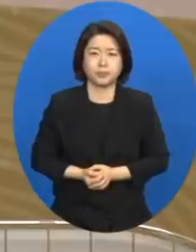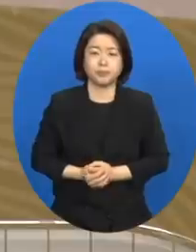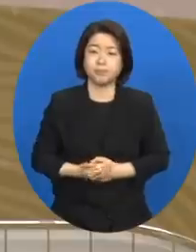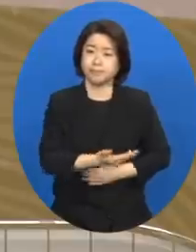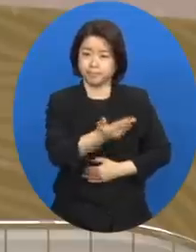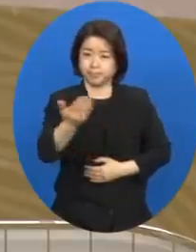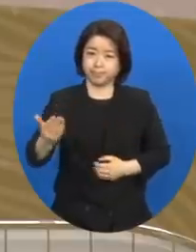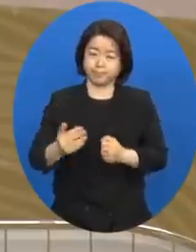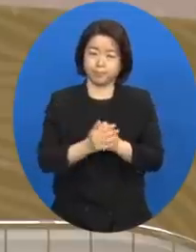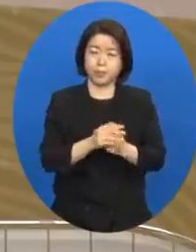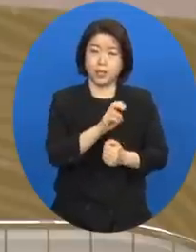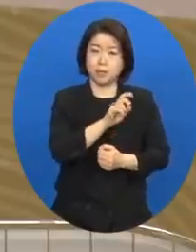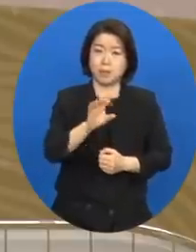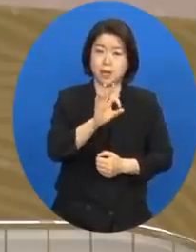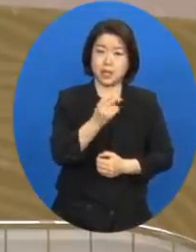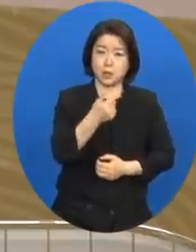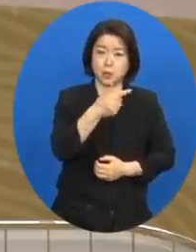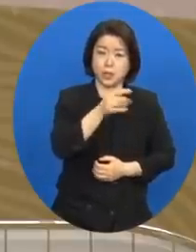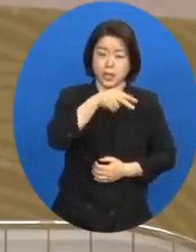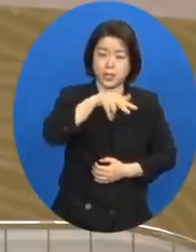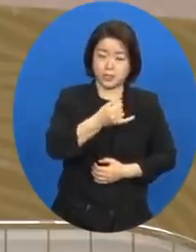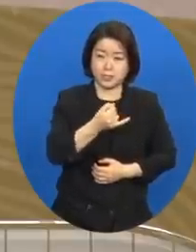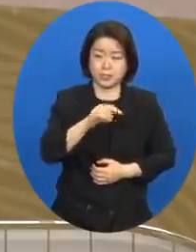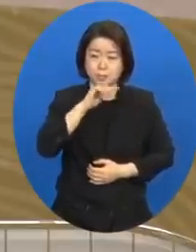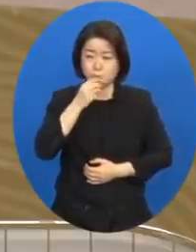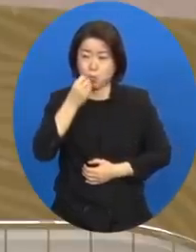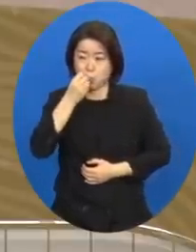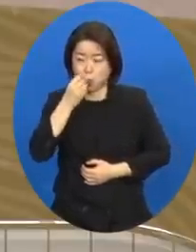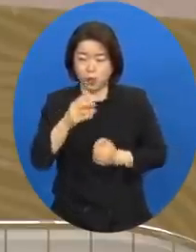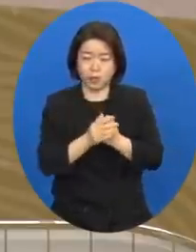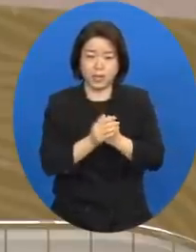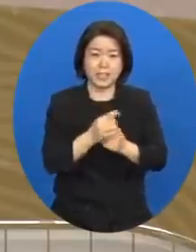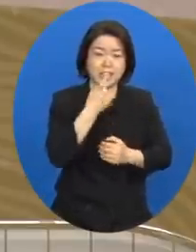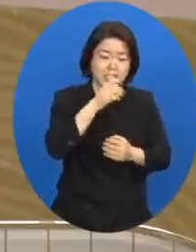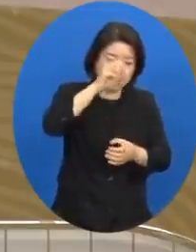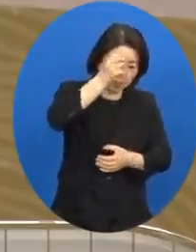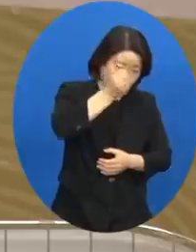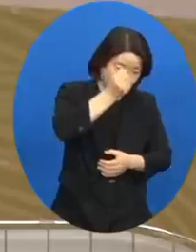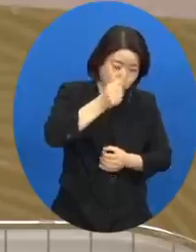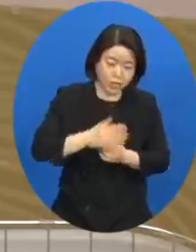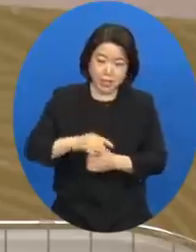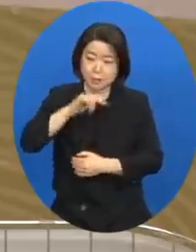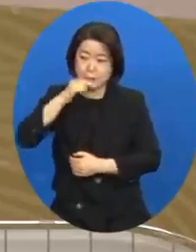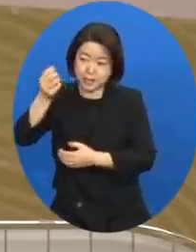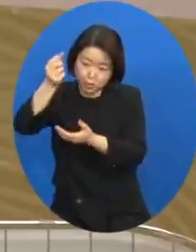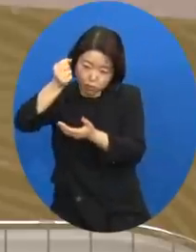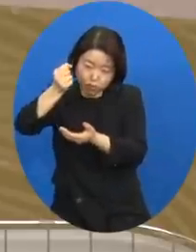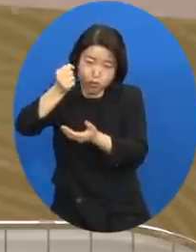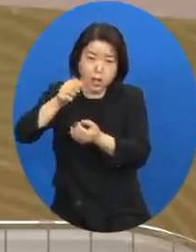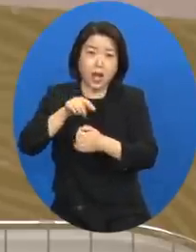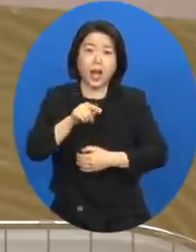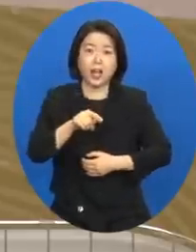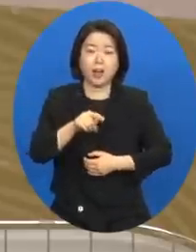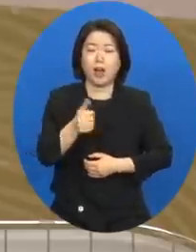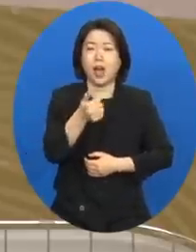여러분, 마요네즈 또는 토마토 케첩 상표 중에 하인즈라는 미국 상표를 아실